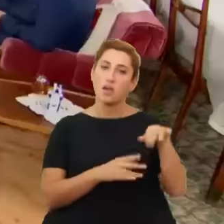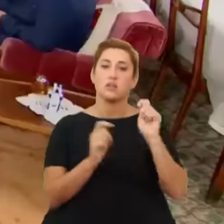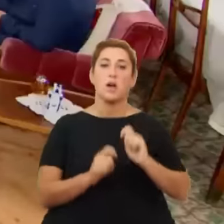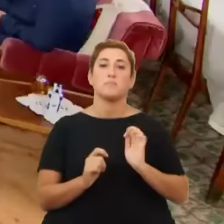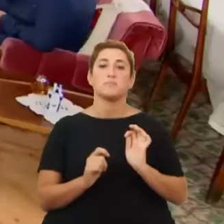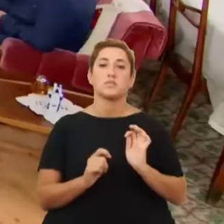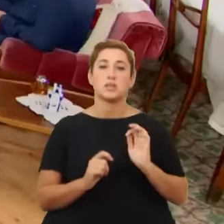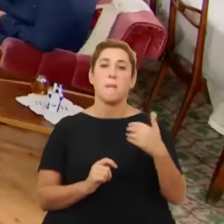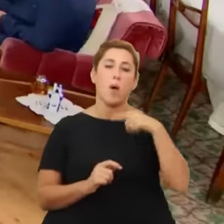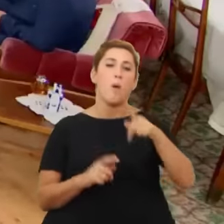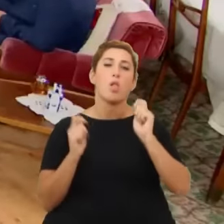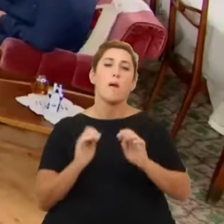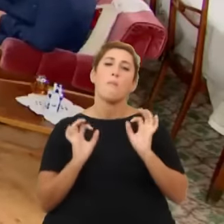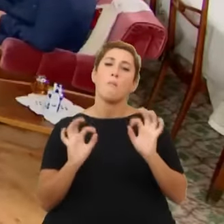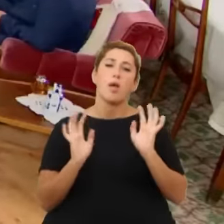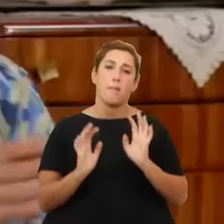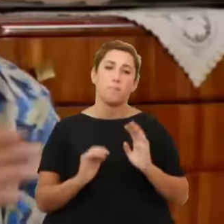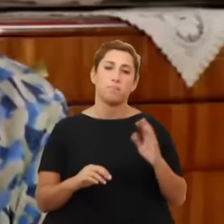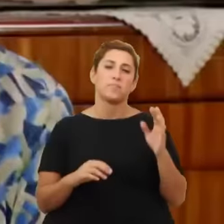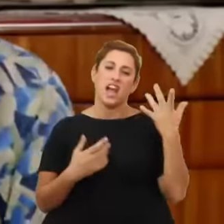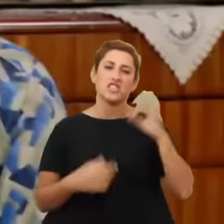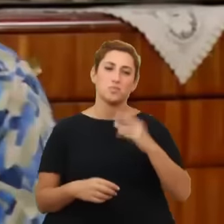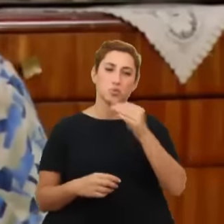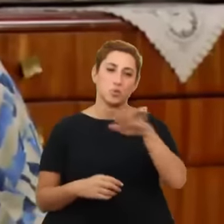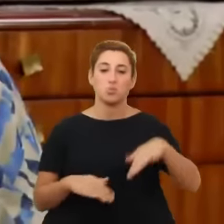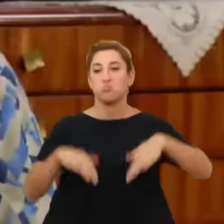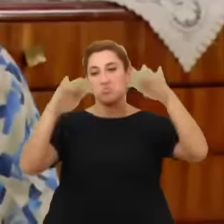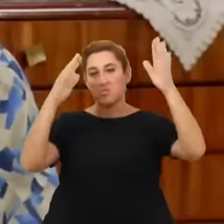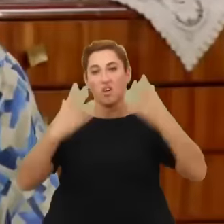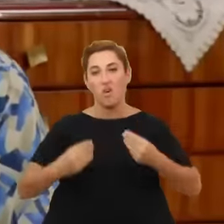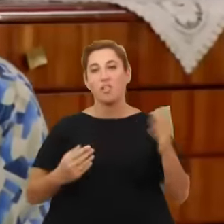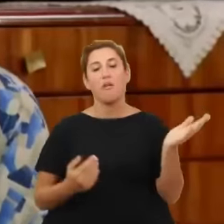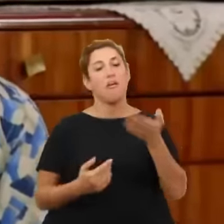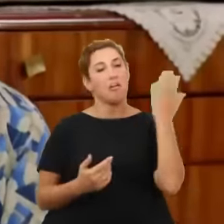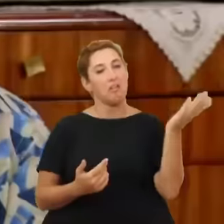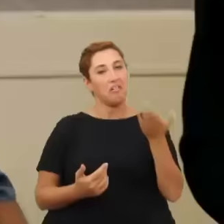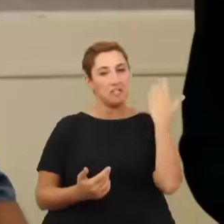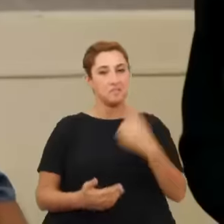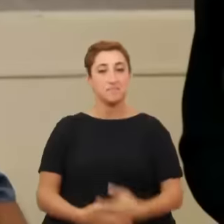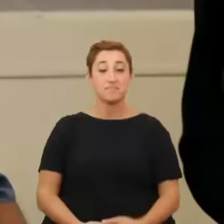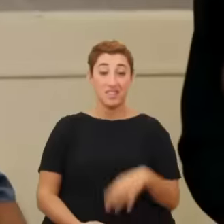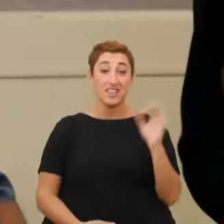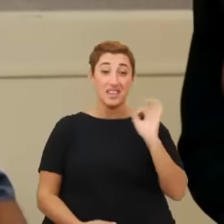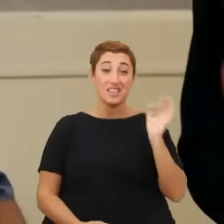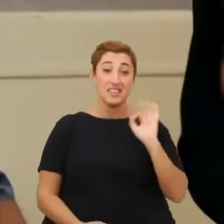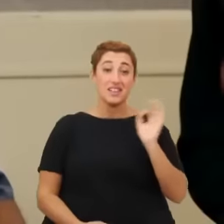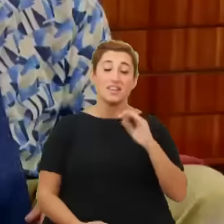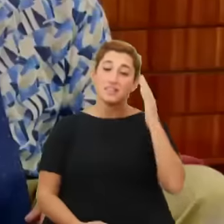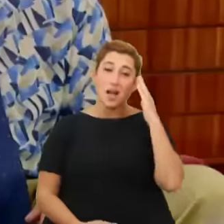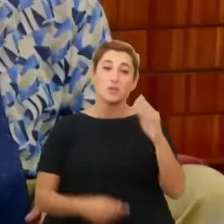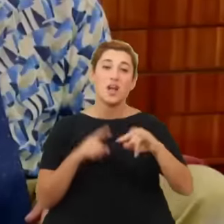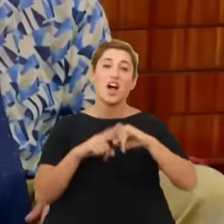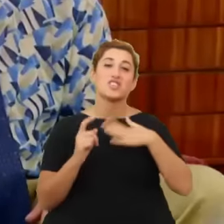ayıracaksınız. Ben hep öyle yaparım. Şimdi çocuklar da büyüdü. Ah! Ya sağ